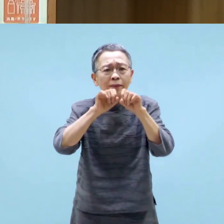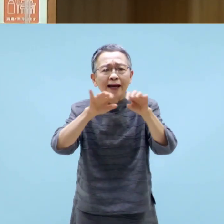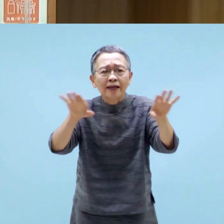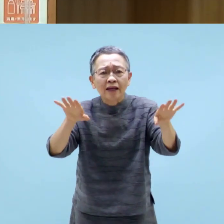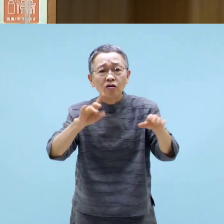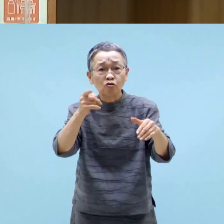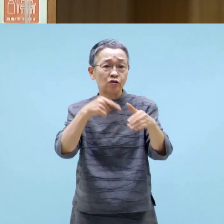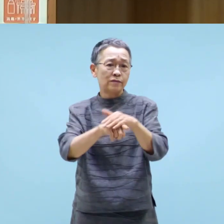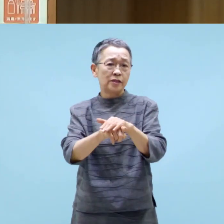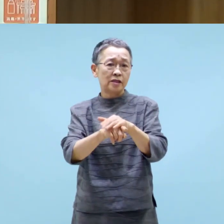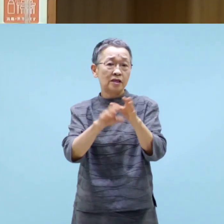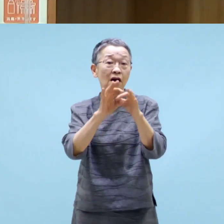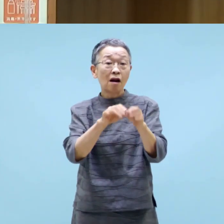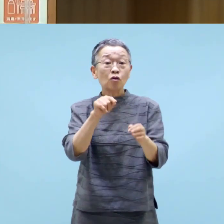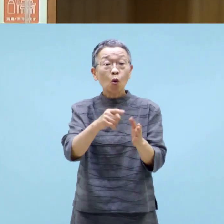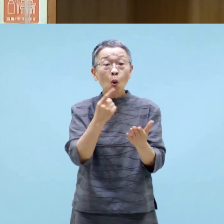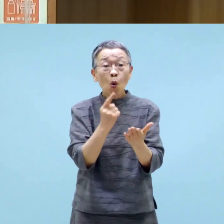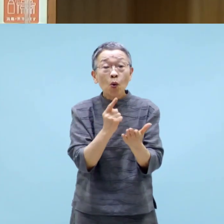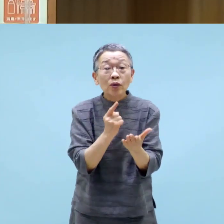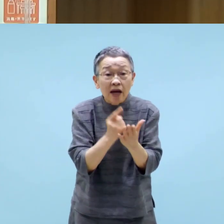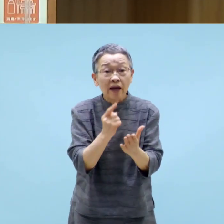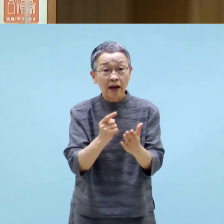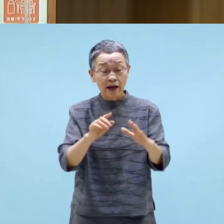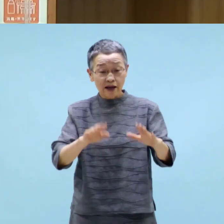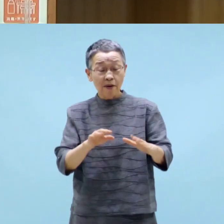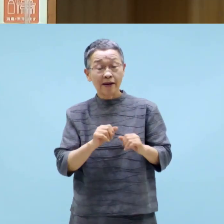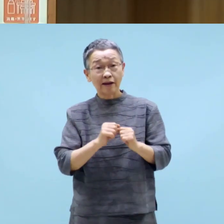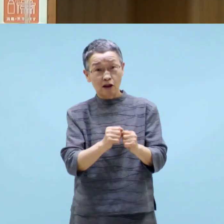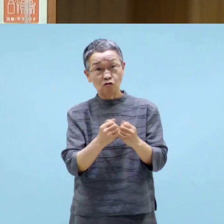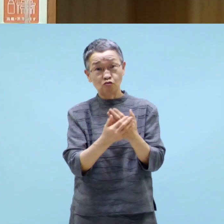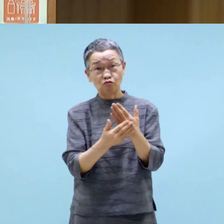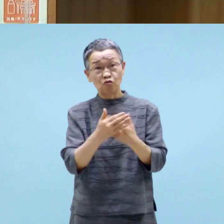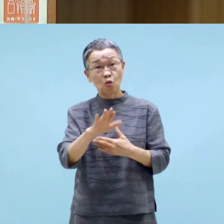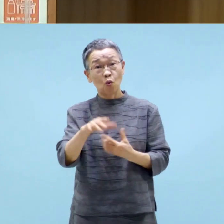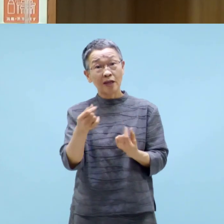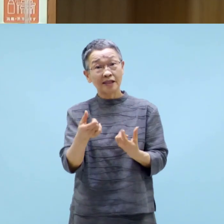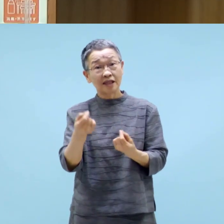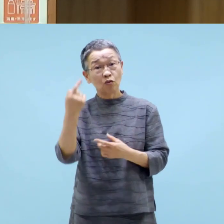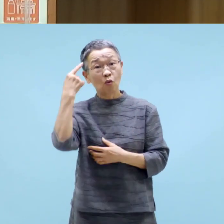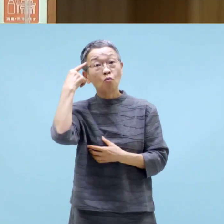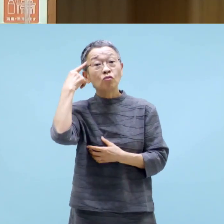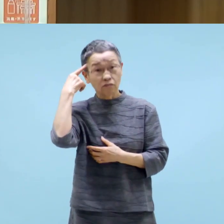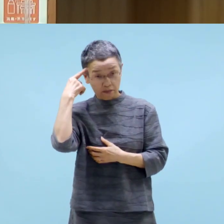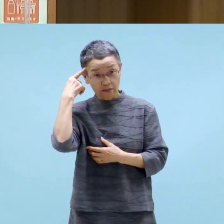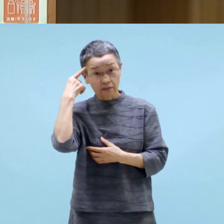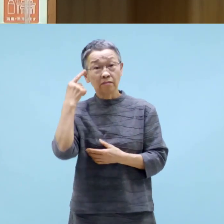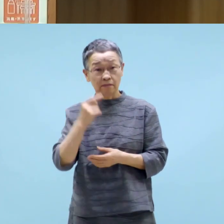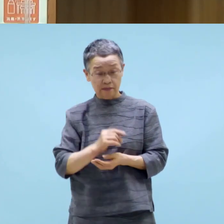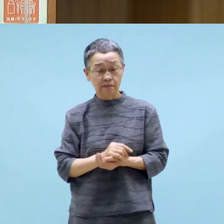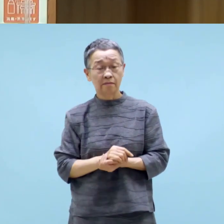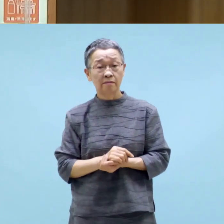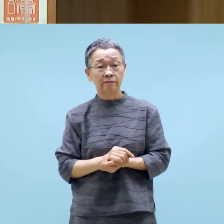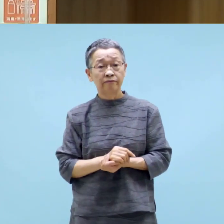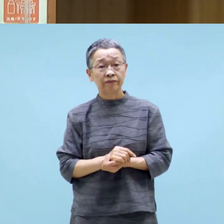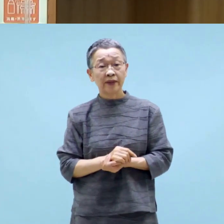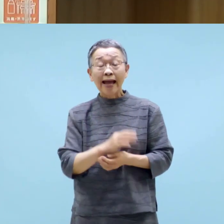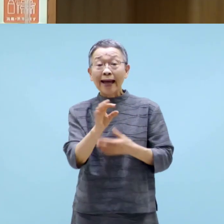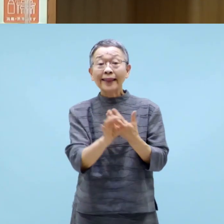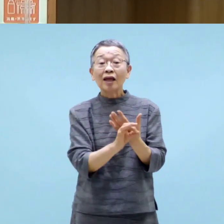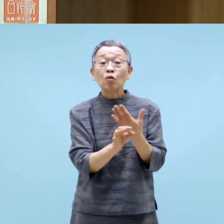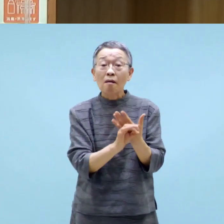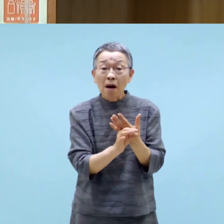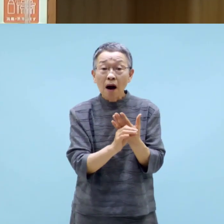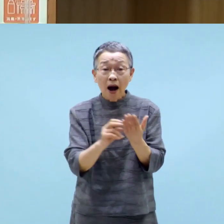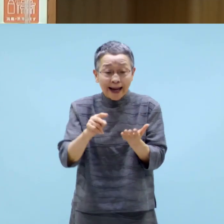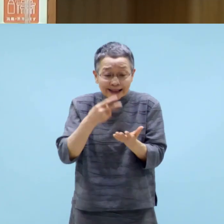そこだけを切り取ると今の我々が言っていることと同じだと思っています。例えば飲食の